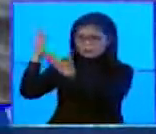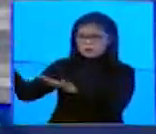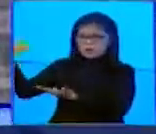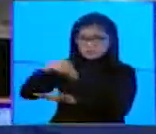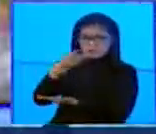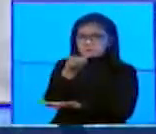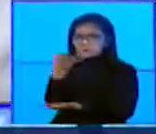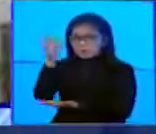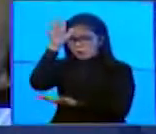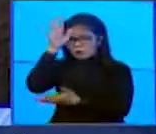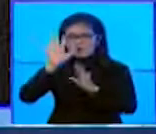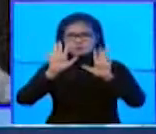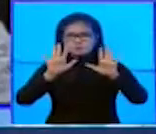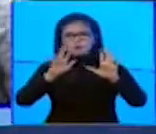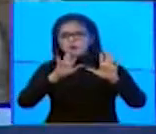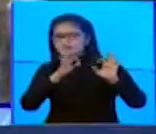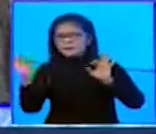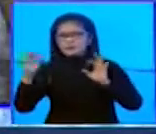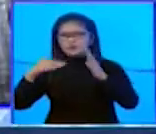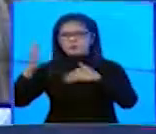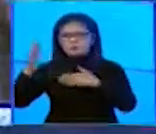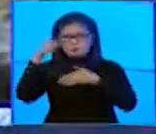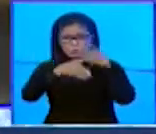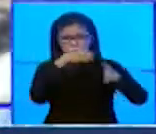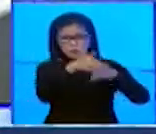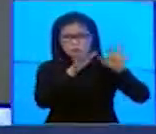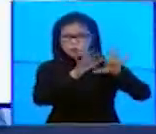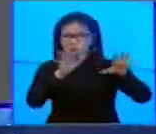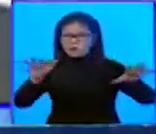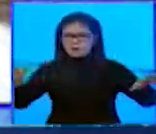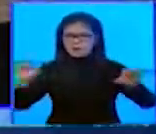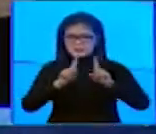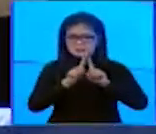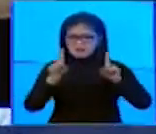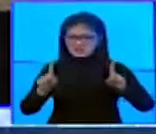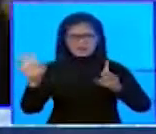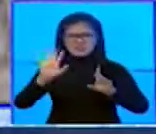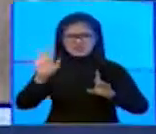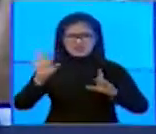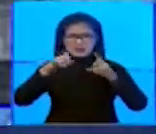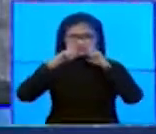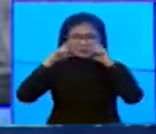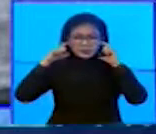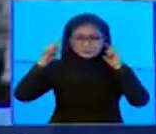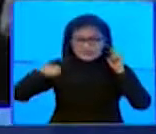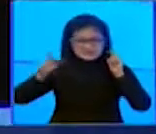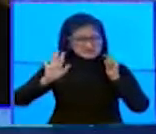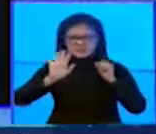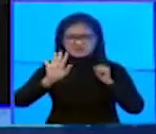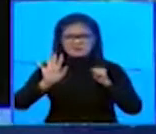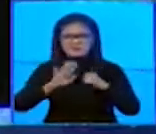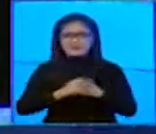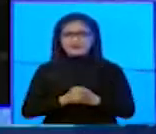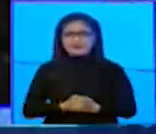ataupun melanggar protokol kesehatan bahkan ada beberapa diantaranya yang tidak menggunakan masker hindari Gubernur Anies